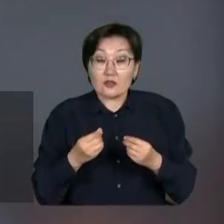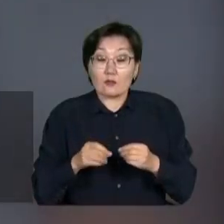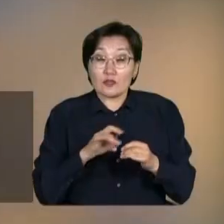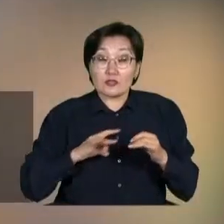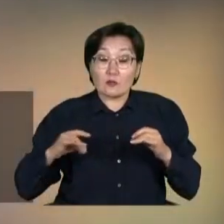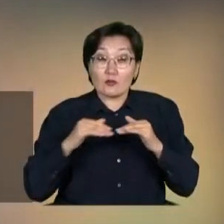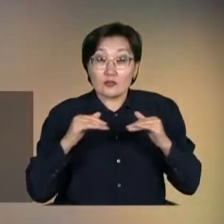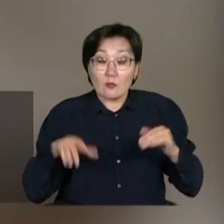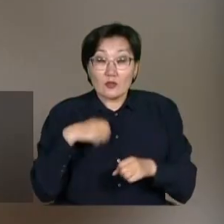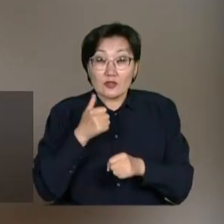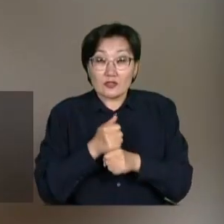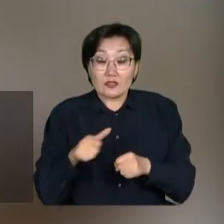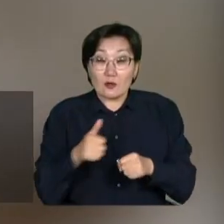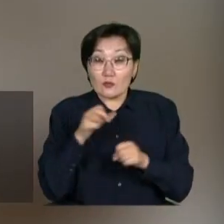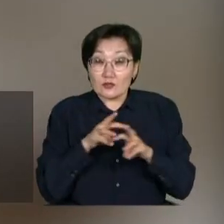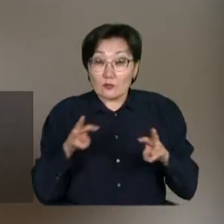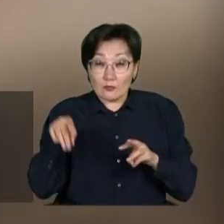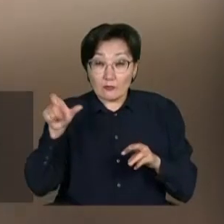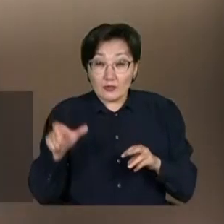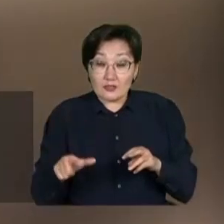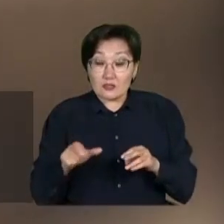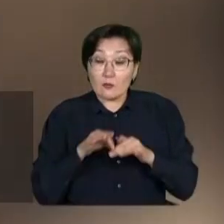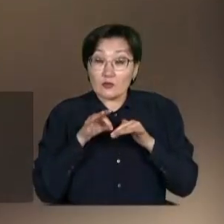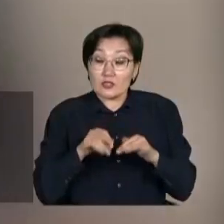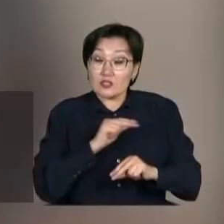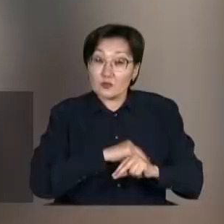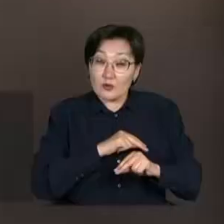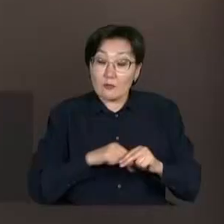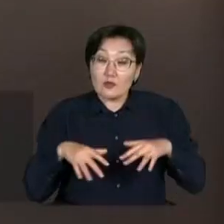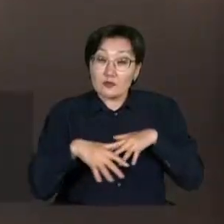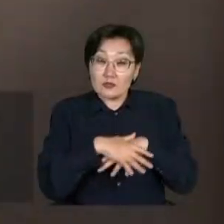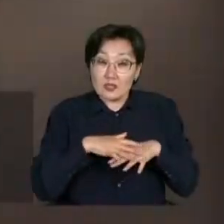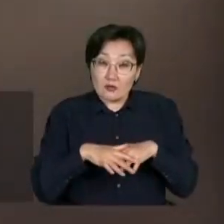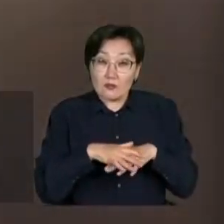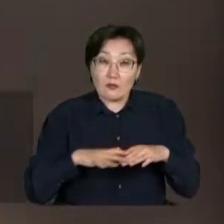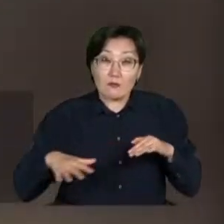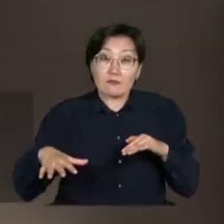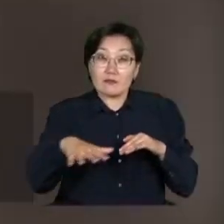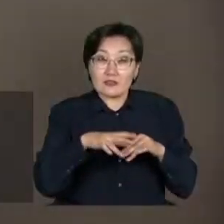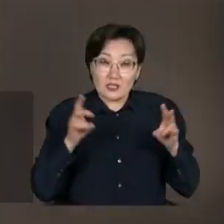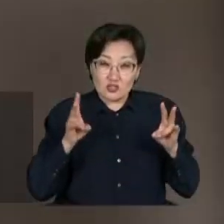республиканского штаба во главе с премьер-министром Олжасом Бектеновым проводят работы с населением в зоне ЧП.